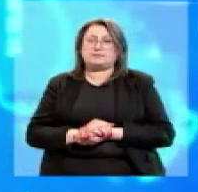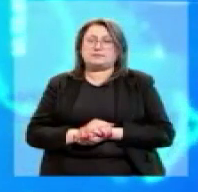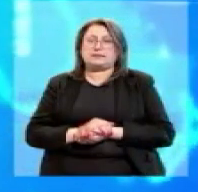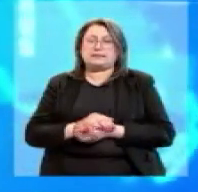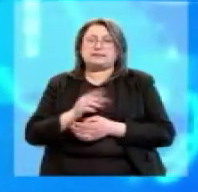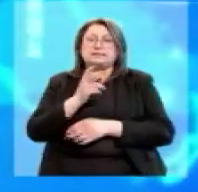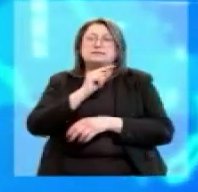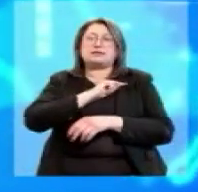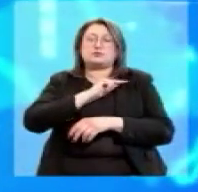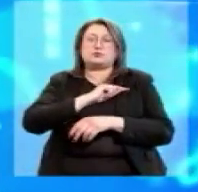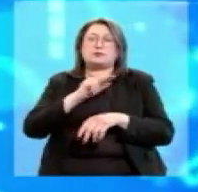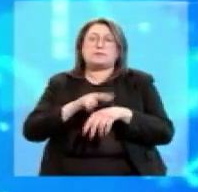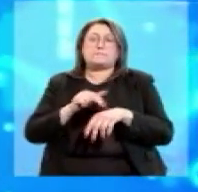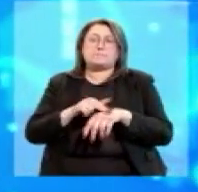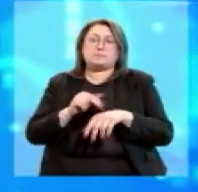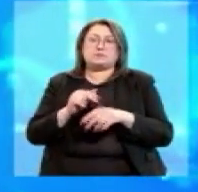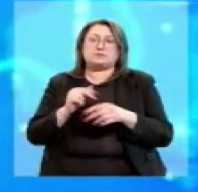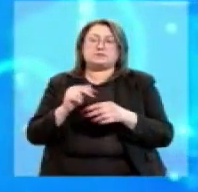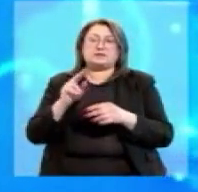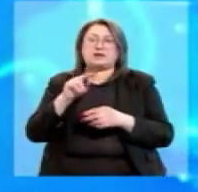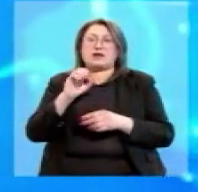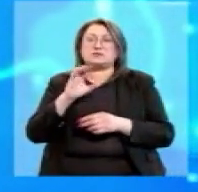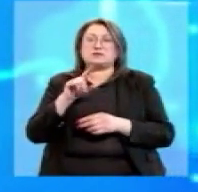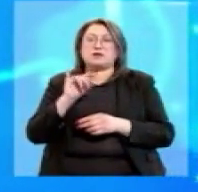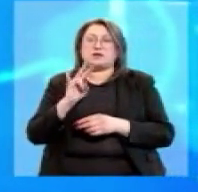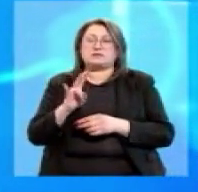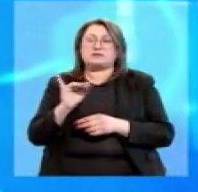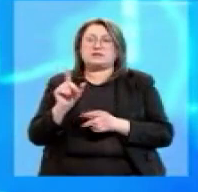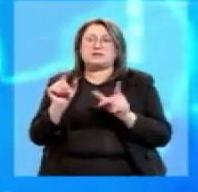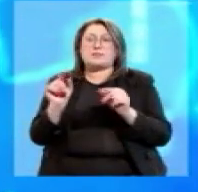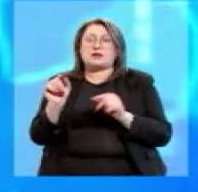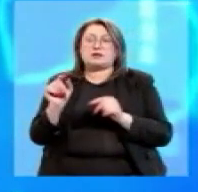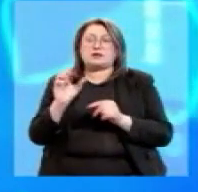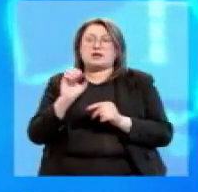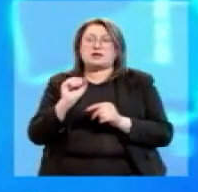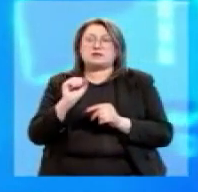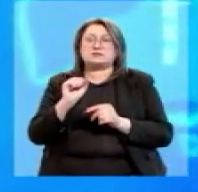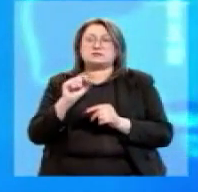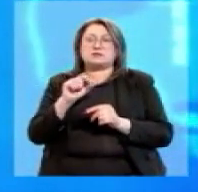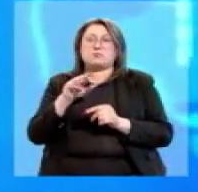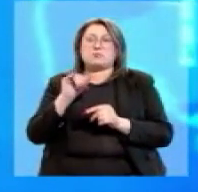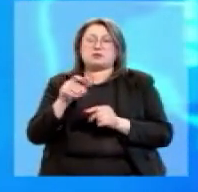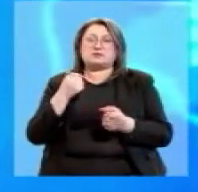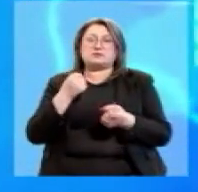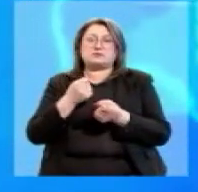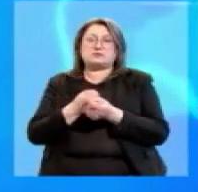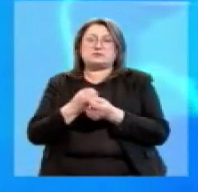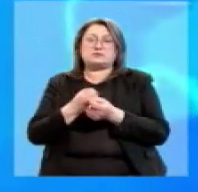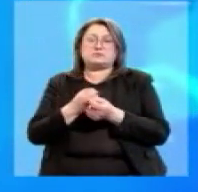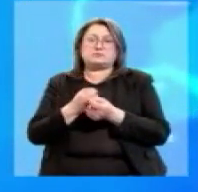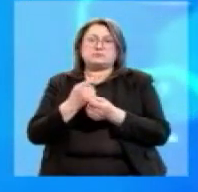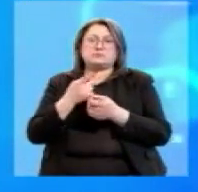өзінің серіктесі Азамат Ерсеевпен бірге жолдан шығып кеткен көлік жүргізушілеріне көмектесті. Олар құтқару операциясы үшін